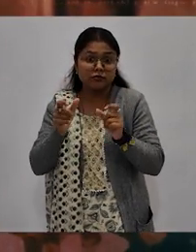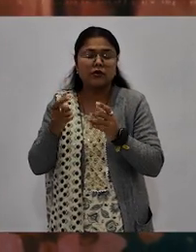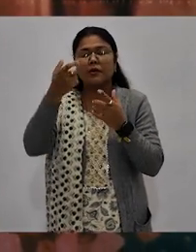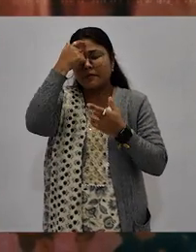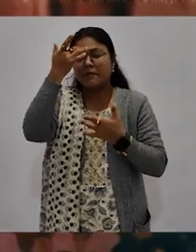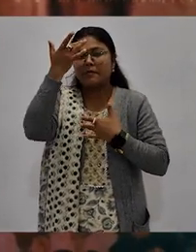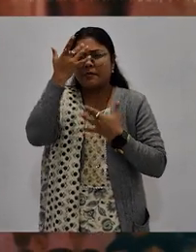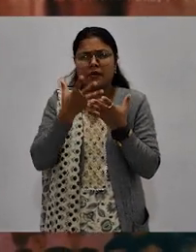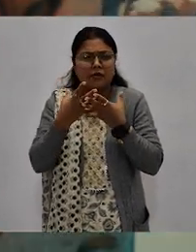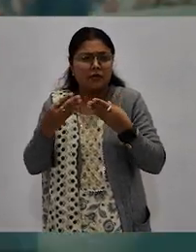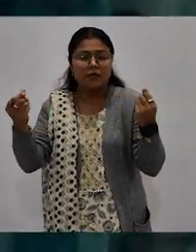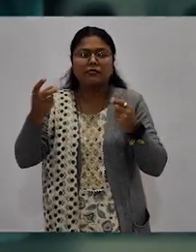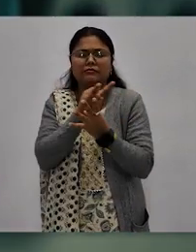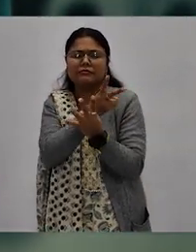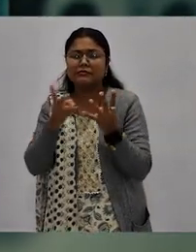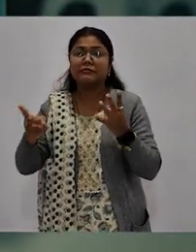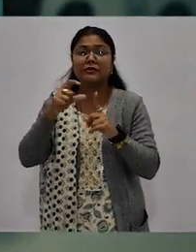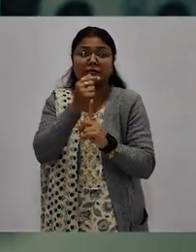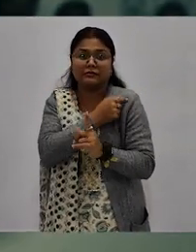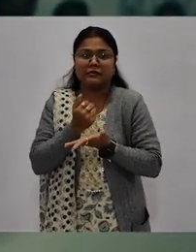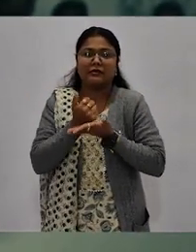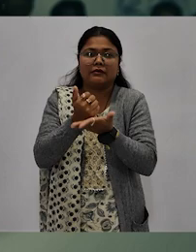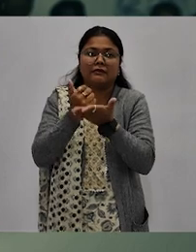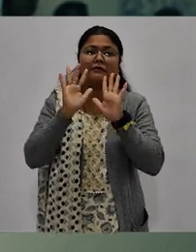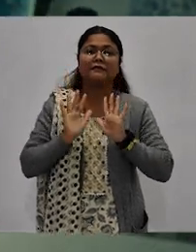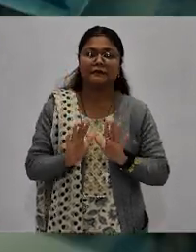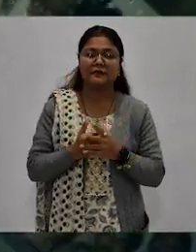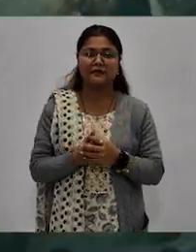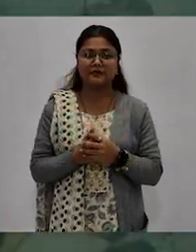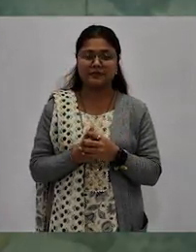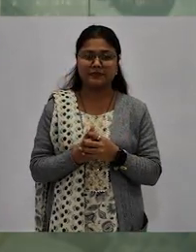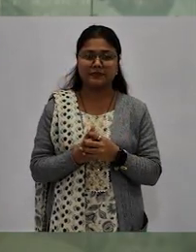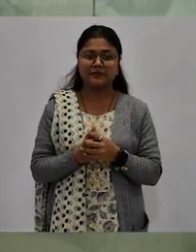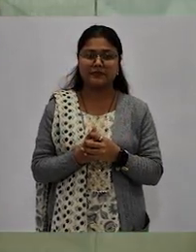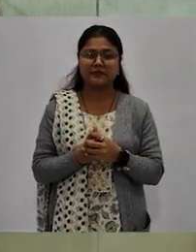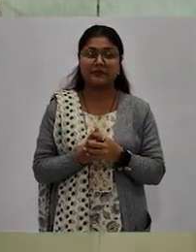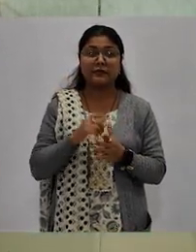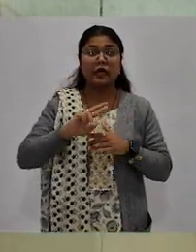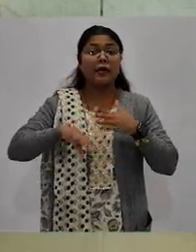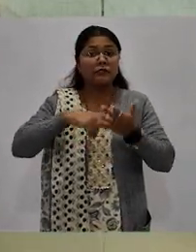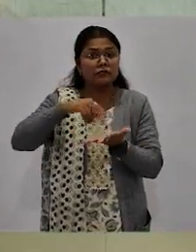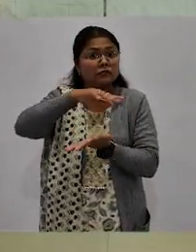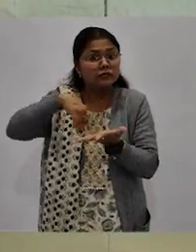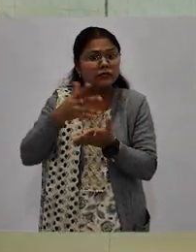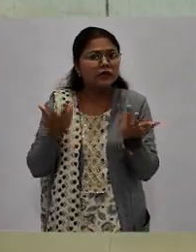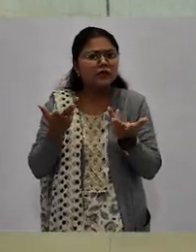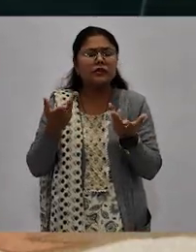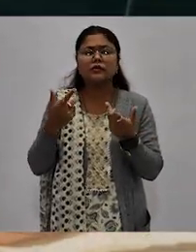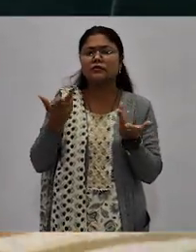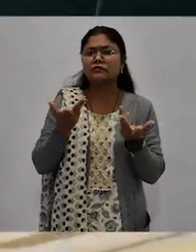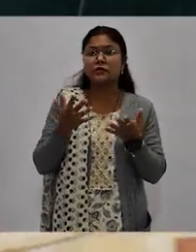ৰোগ নিৰাময়ৰ বাবে বিভিন্ন ধৰণৰ চিকিৎসা সেৱা প্ৰদান কৰি আহিছে। তাৰ ভিতৰত